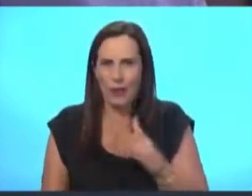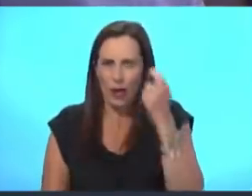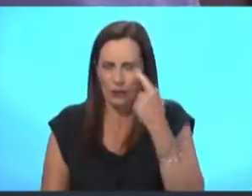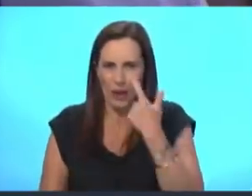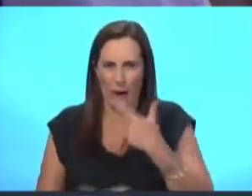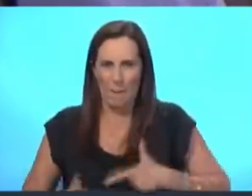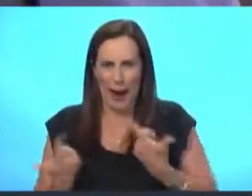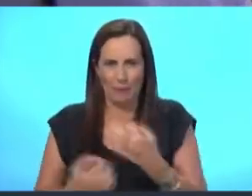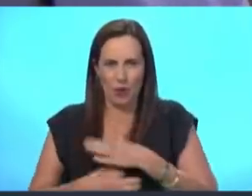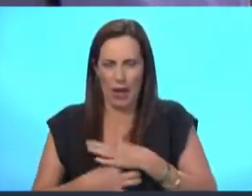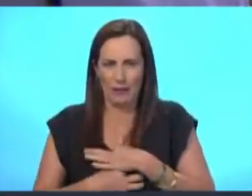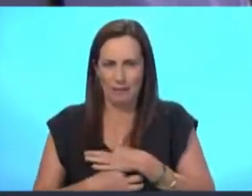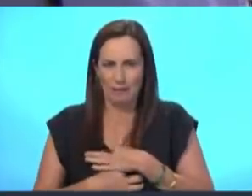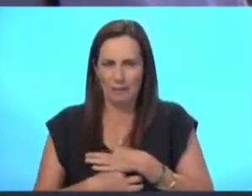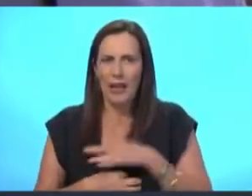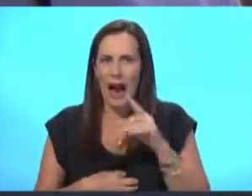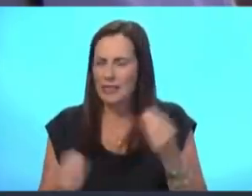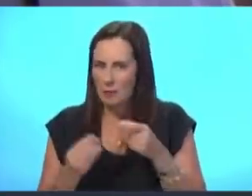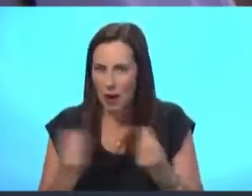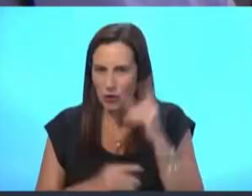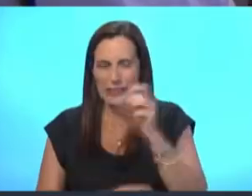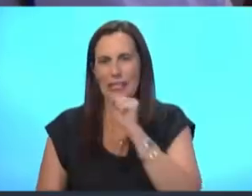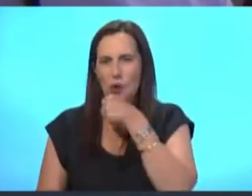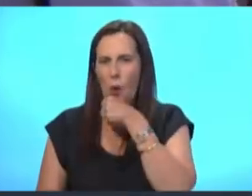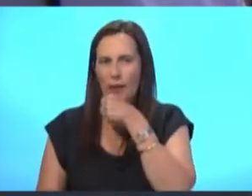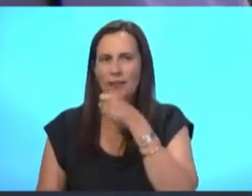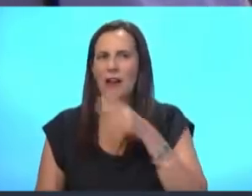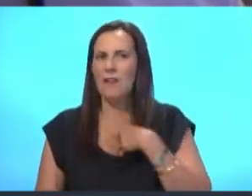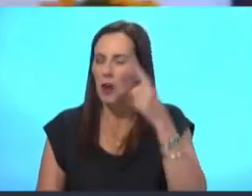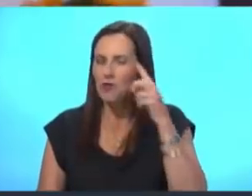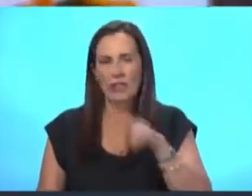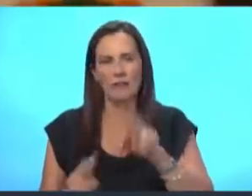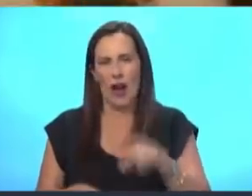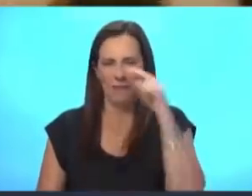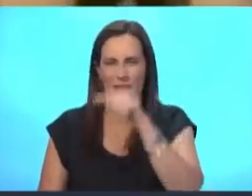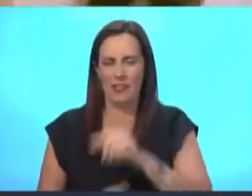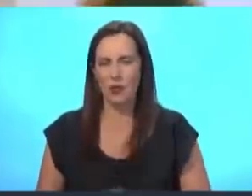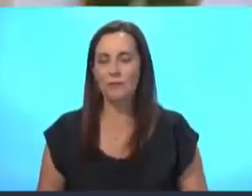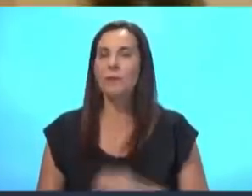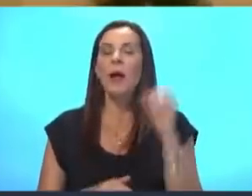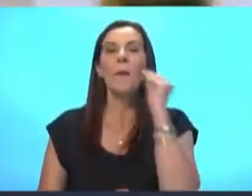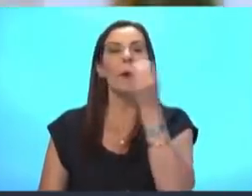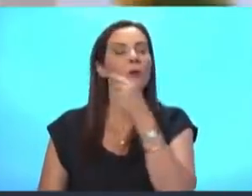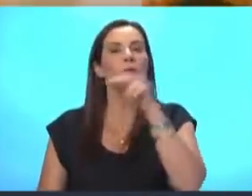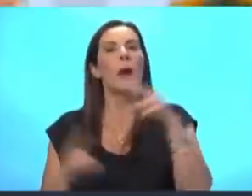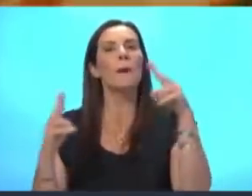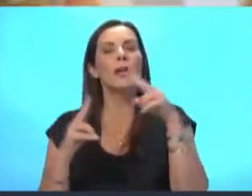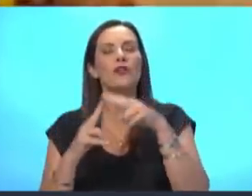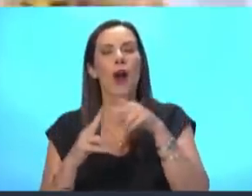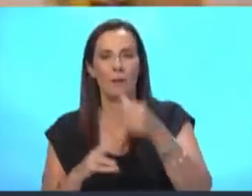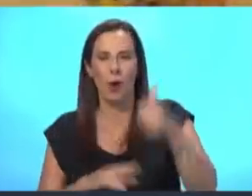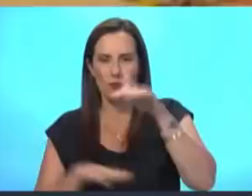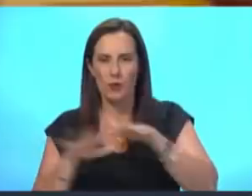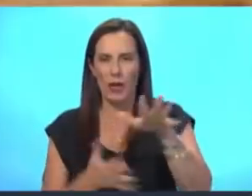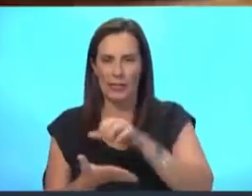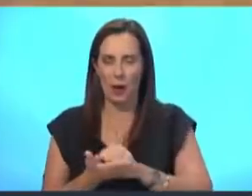thought I'd be able to see in my lifetime. So something like this is historic and I don't think it should be missed. בצהריים הגיע קים לפגישה עם המארח, ראש ממשלת